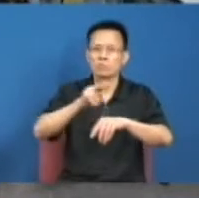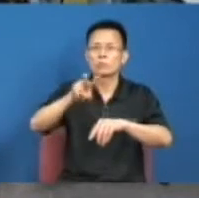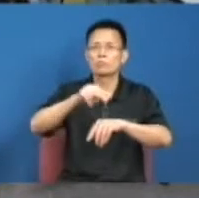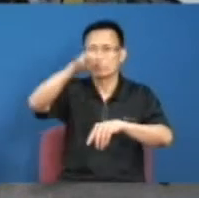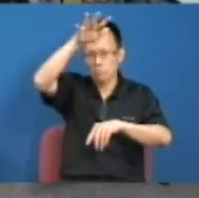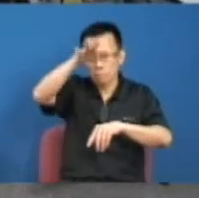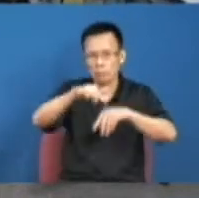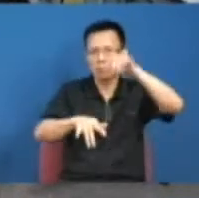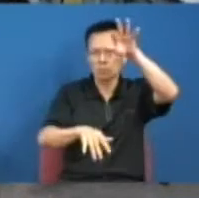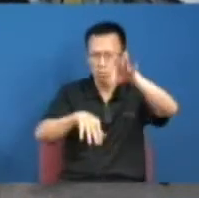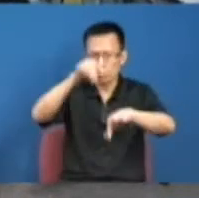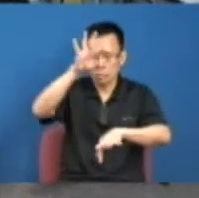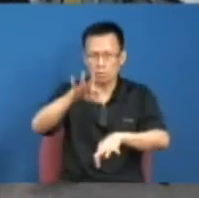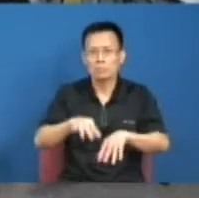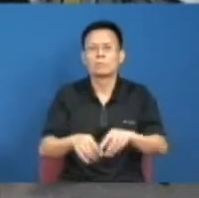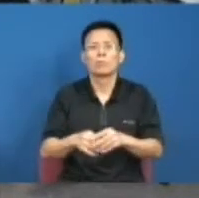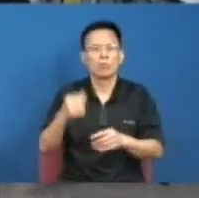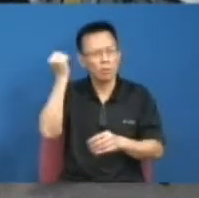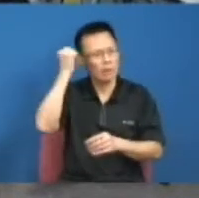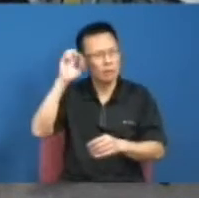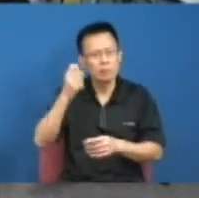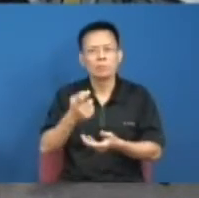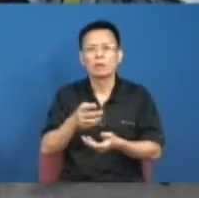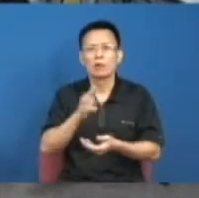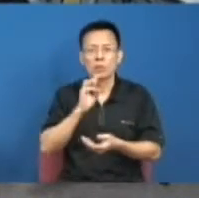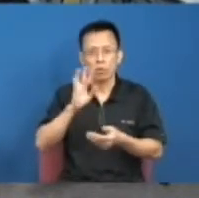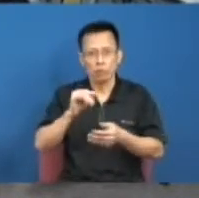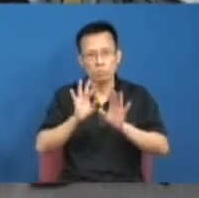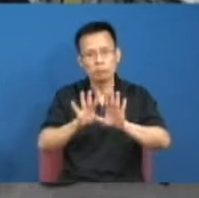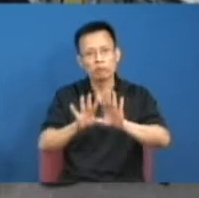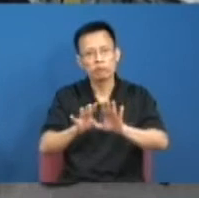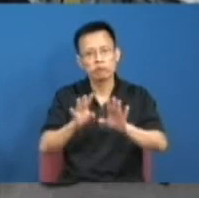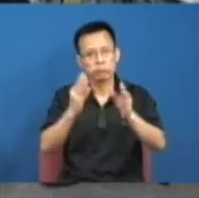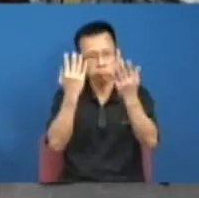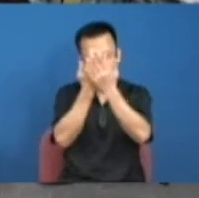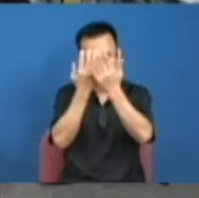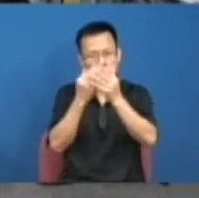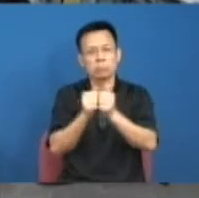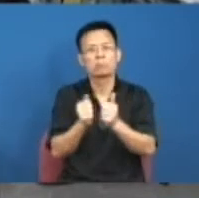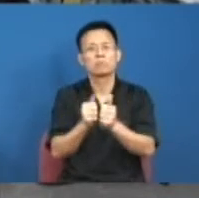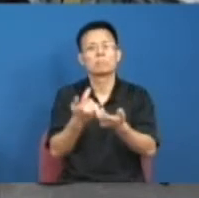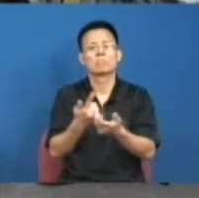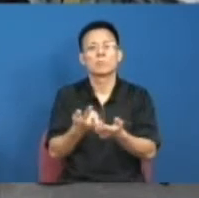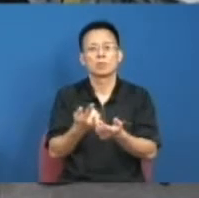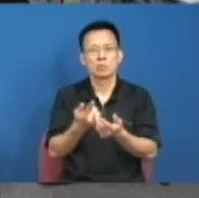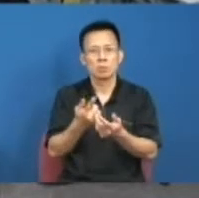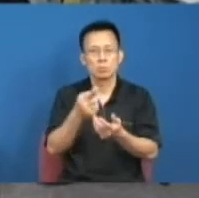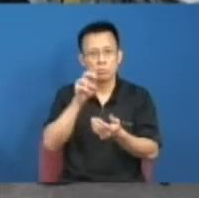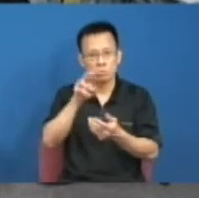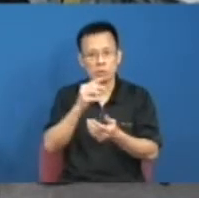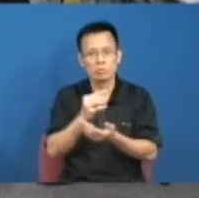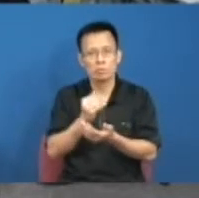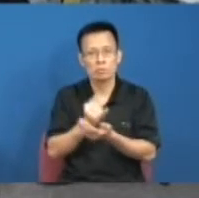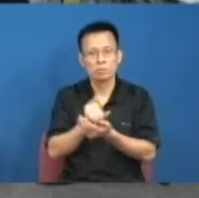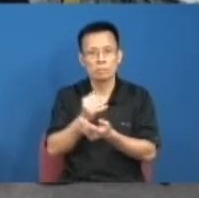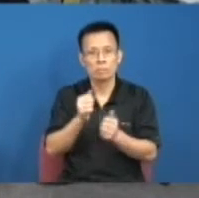有不測之風雲，咁變咗，我覺得呢樣嘢其實都幫到我哋即網友或者我哋啲觀眾咧，知道更多關